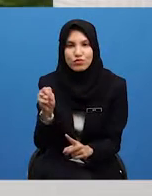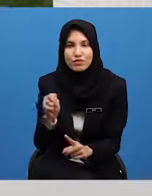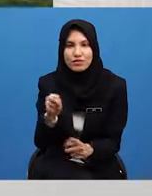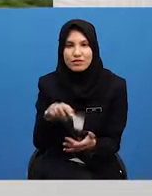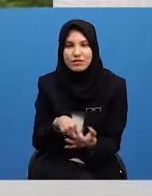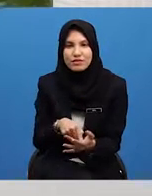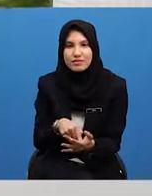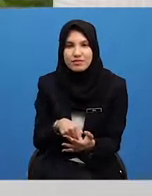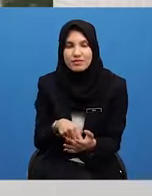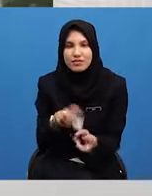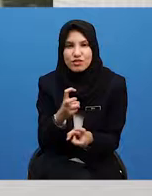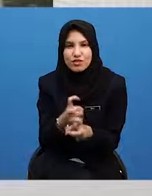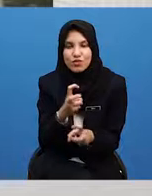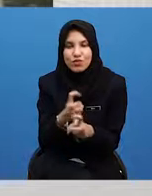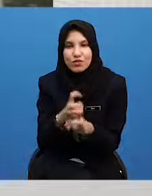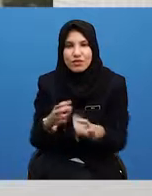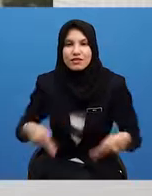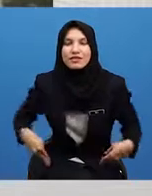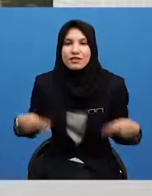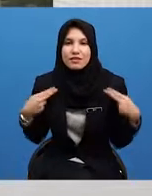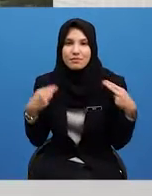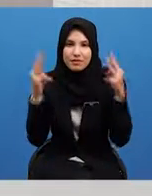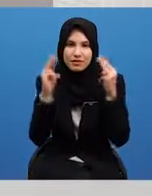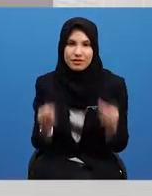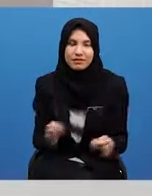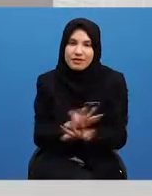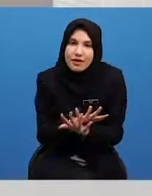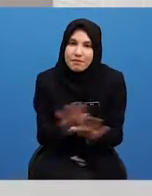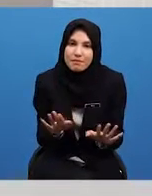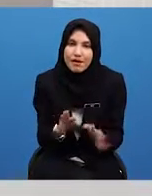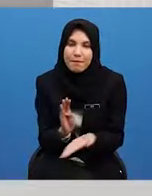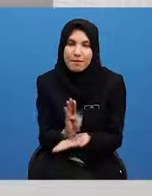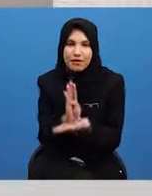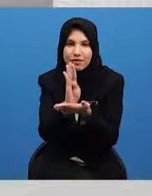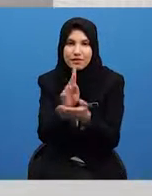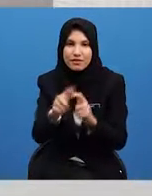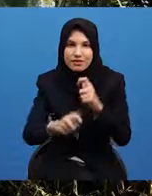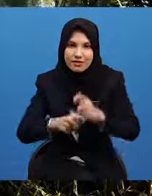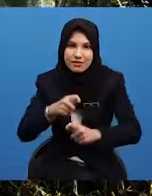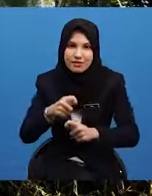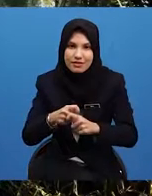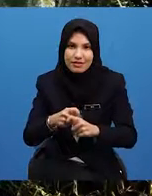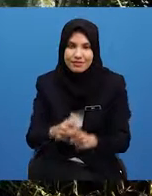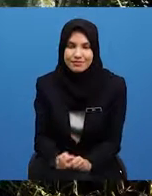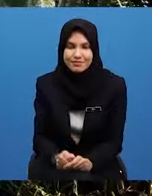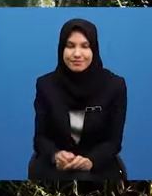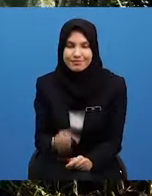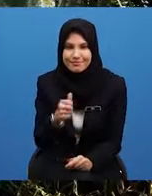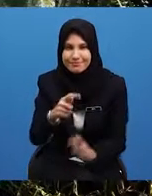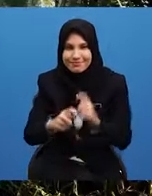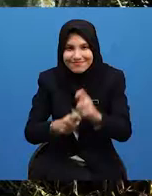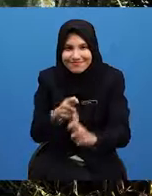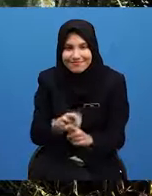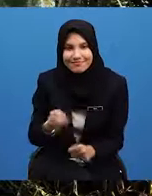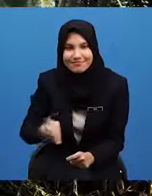Alangkah sukarnya kehidupan manusia tanpa bantuan takal. Best kan takal